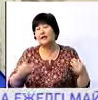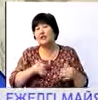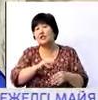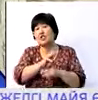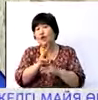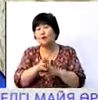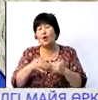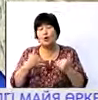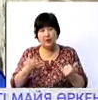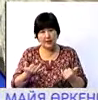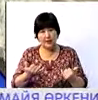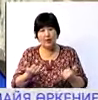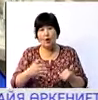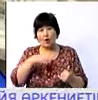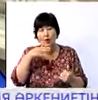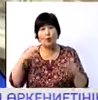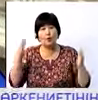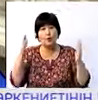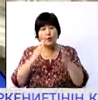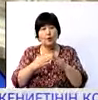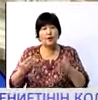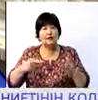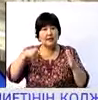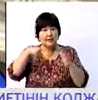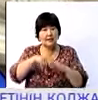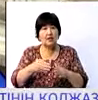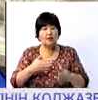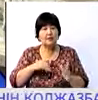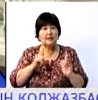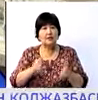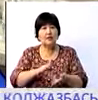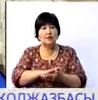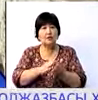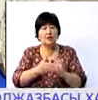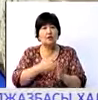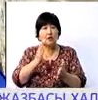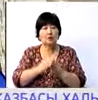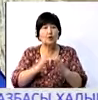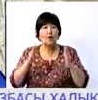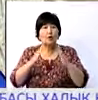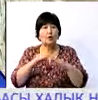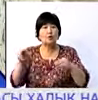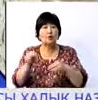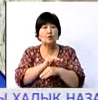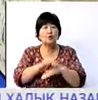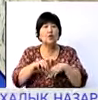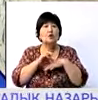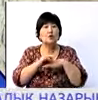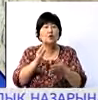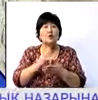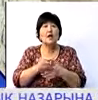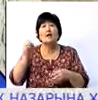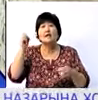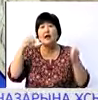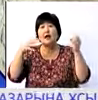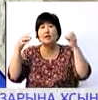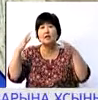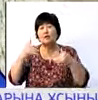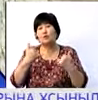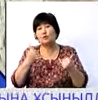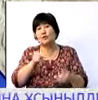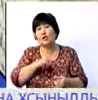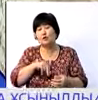және де көпқабатты тұрғын үйлердің ішіне бізбен келісім шартқа отырған үйлерге жөндеу жұмыстарын жүргіземіз, жарықтандыру жұмыстарын